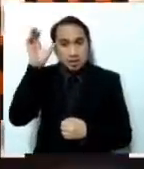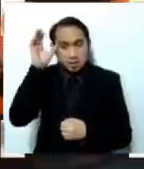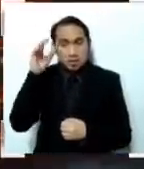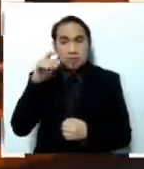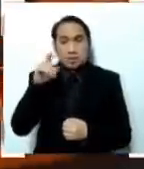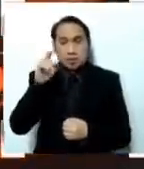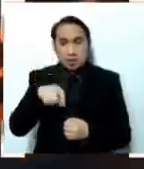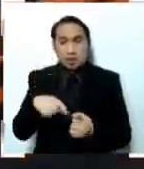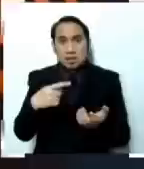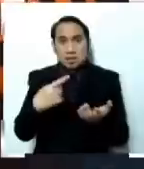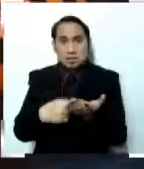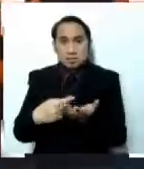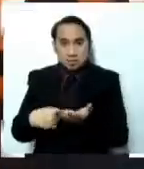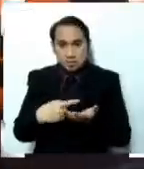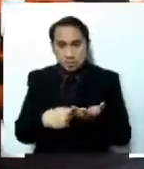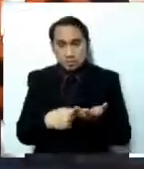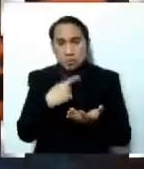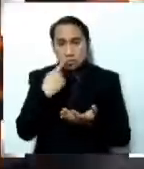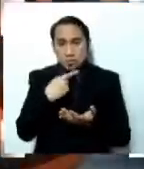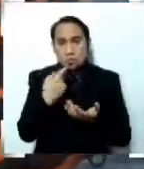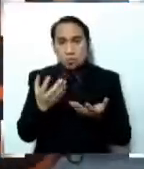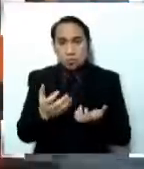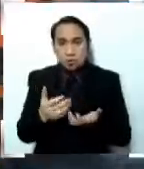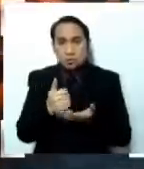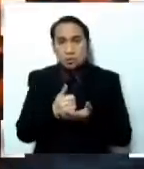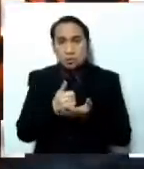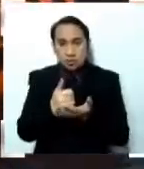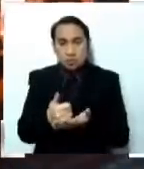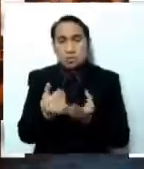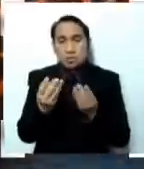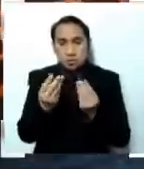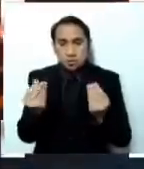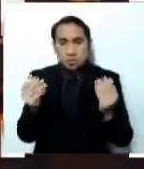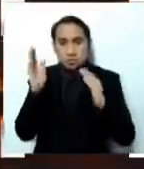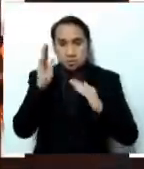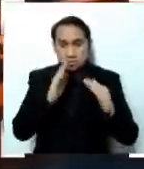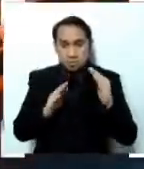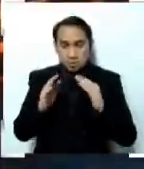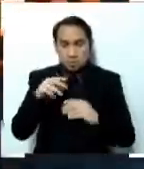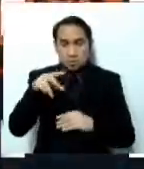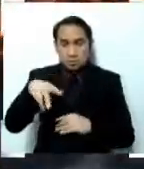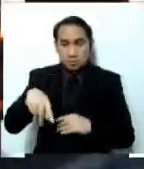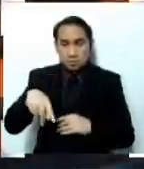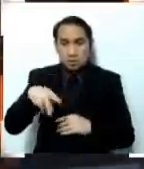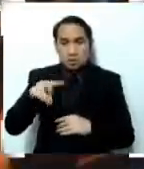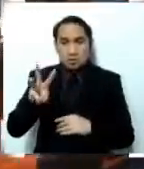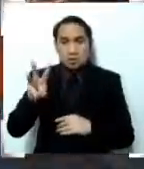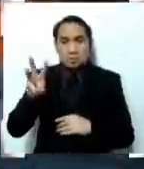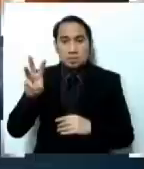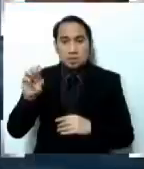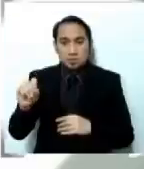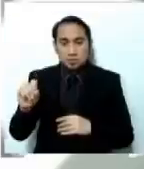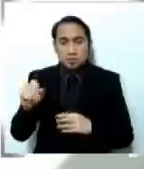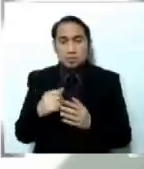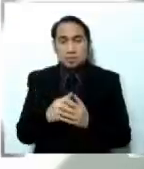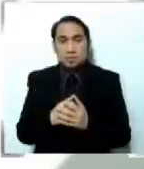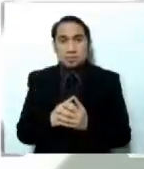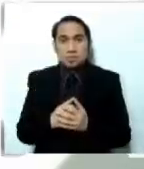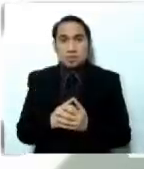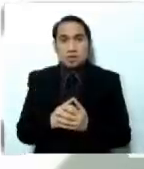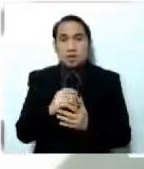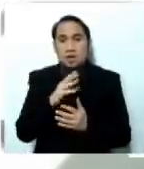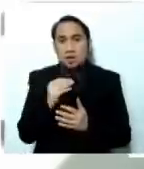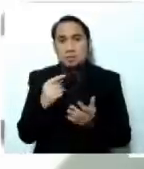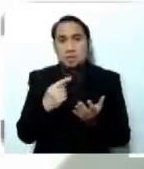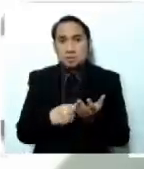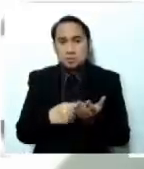mag-usap-usap ang mga gustong tumulong na masolusyonan ang problema sa West Philippine Sea. At pag-usapan ang magiging strategy natin.